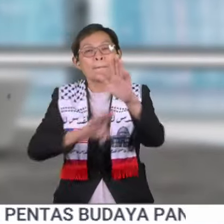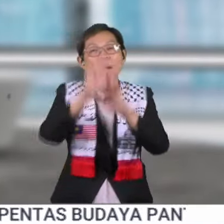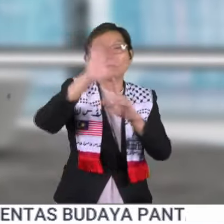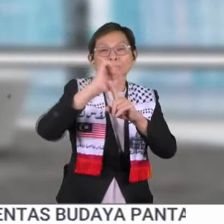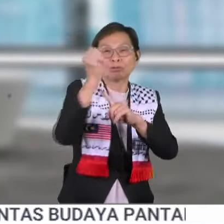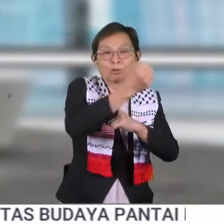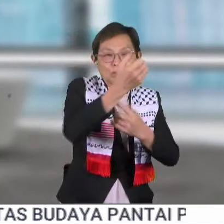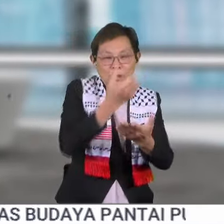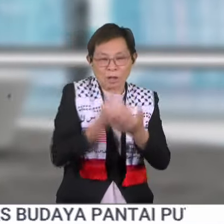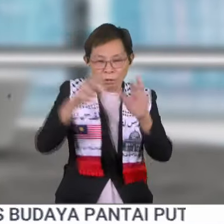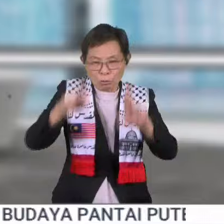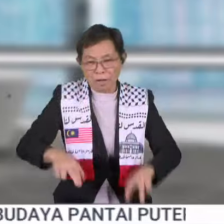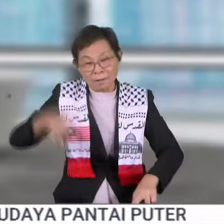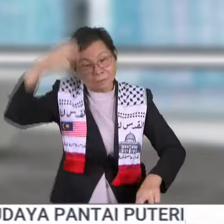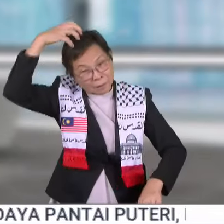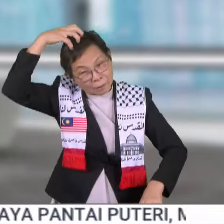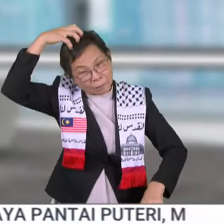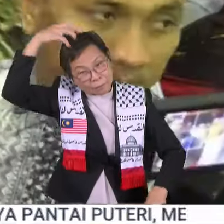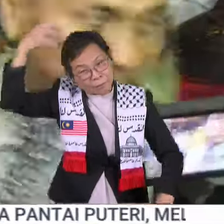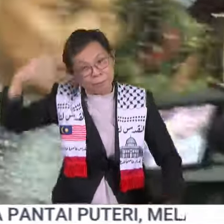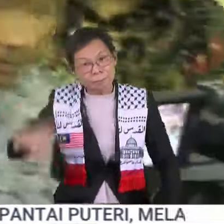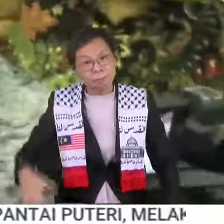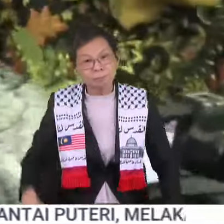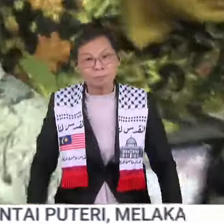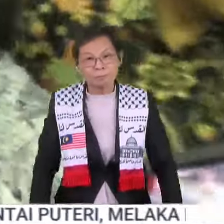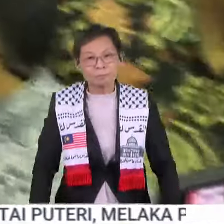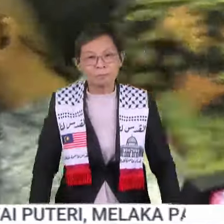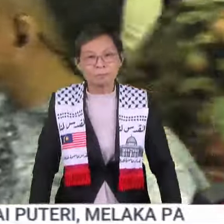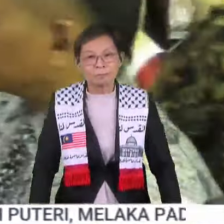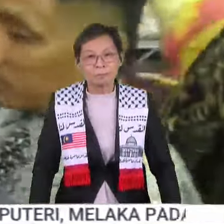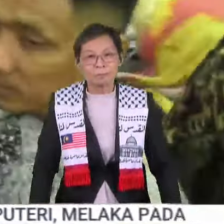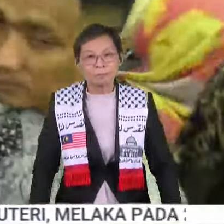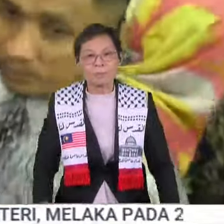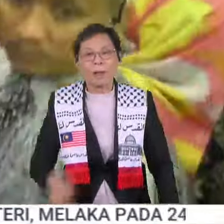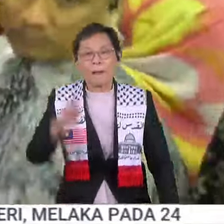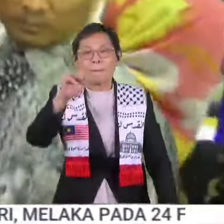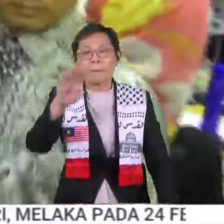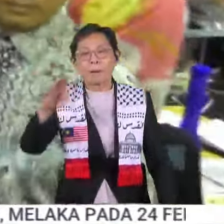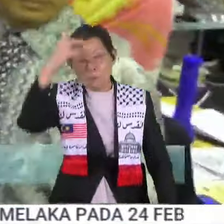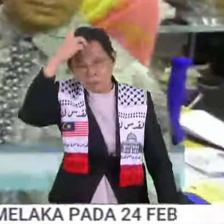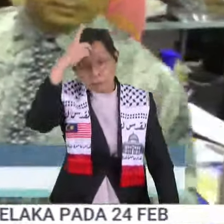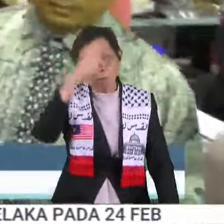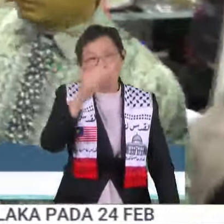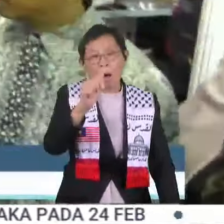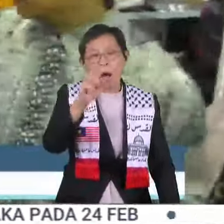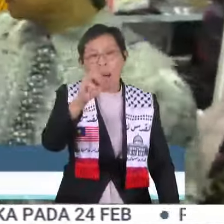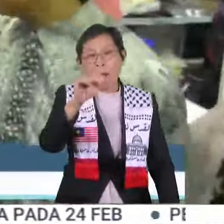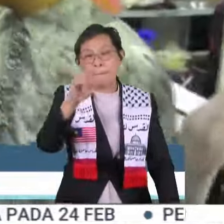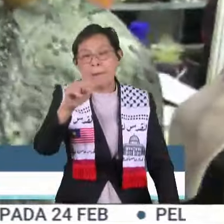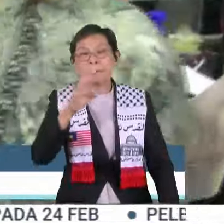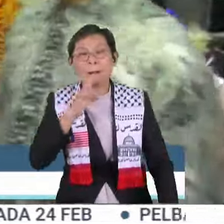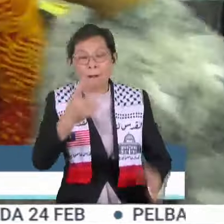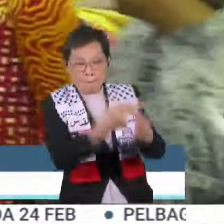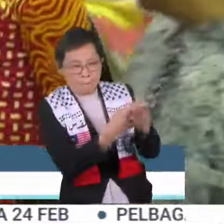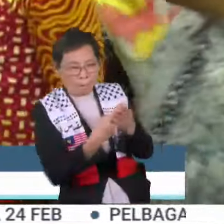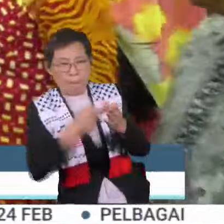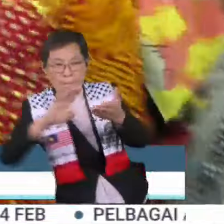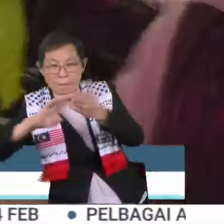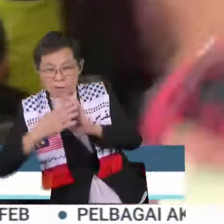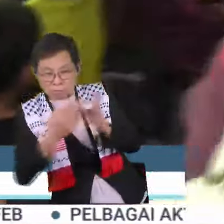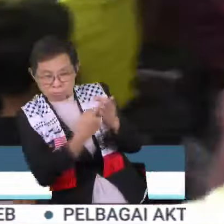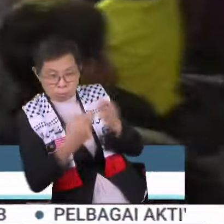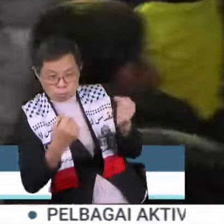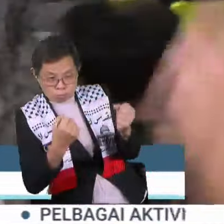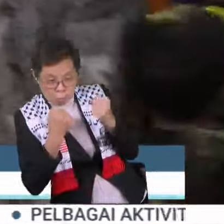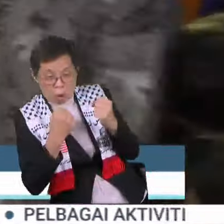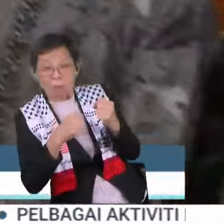sosioekonomi rakyat negeri itu menteri besar Datuk Seri amidin shari berkata perpaduan masyarakat yang